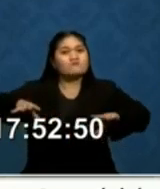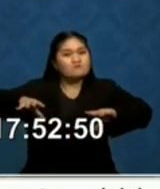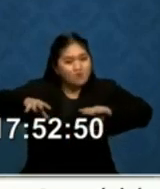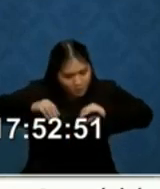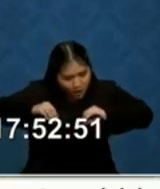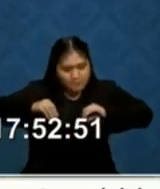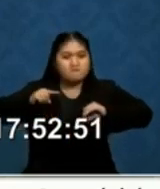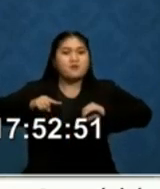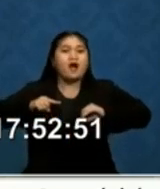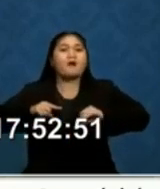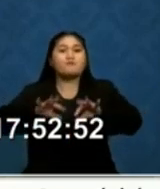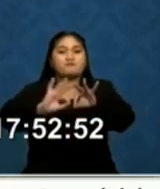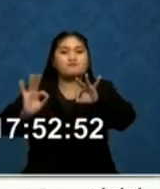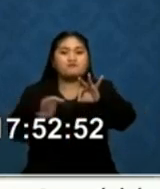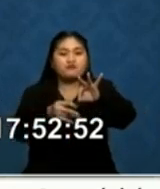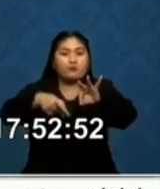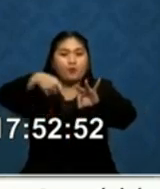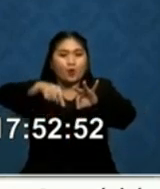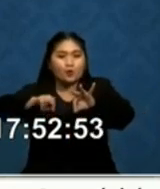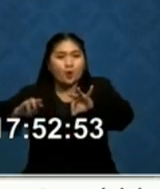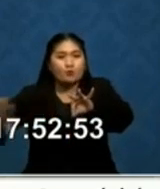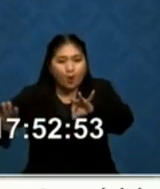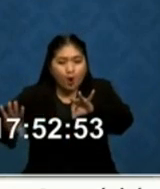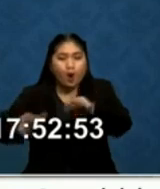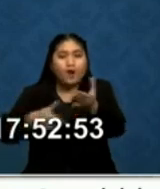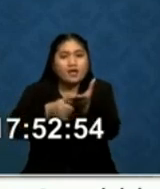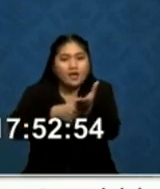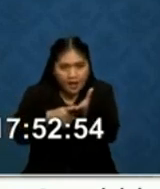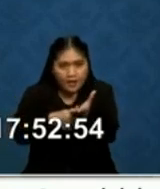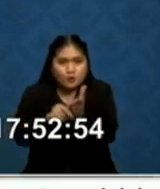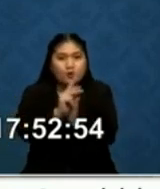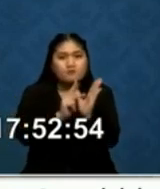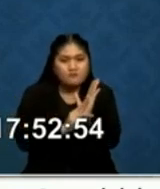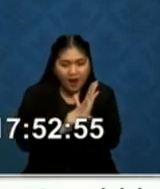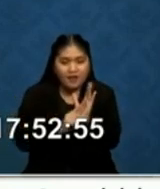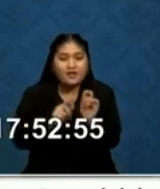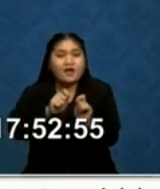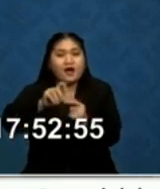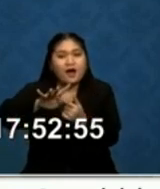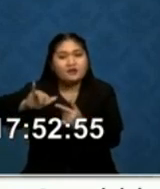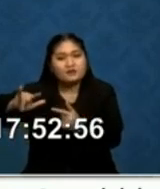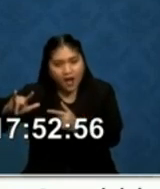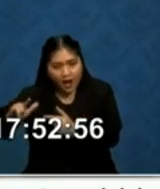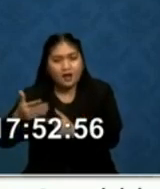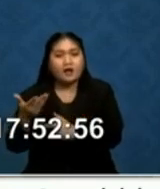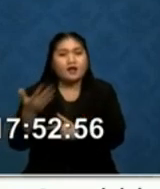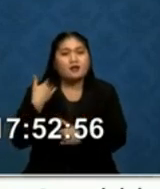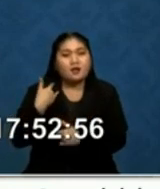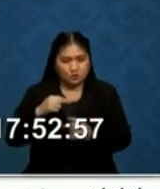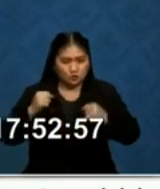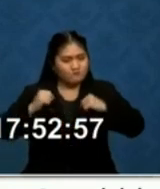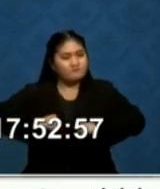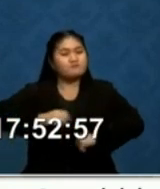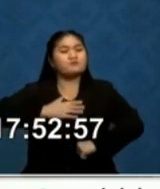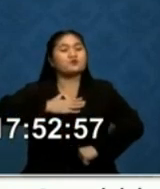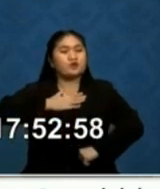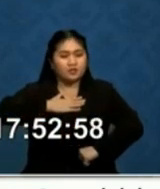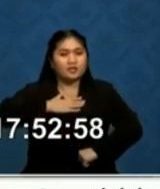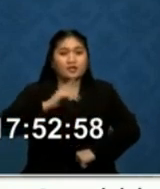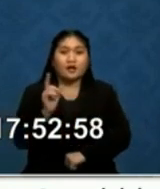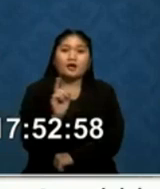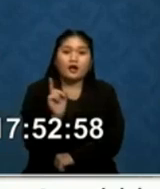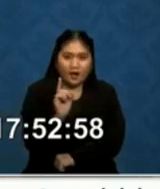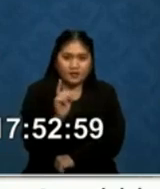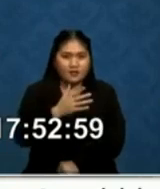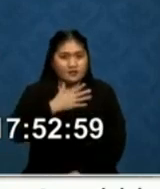นะคะร่างพระราชบัญญัตินะคะแก้ไขประเมินประมวลกฎหมายอาญาฉบับพ.ศ.นี้ค่ะแล้วก็ยืนยันในจุดยืนของดิฉันเองด้วยค่ะว่า